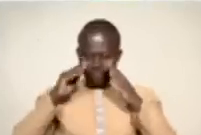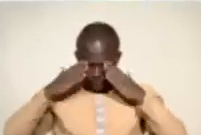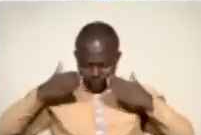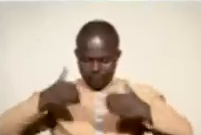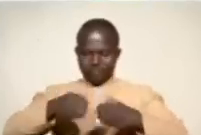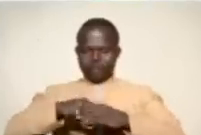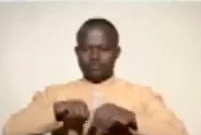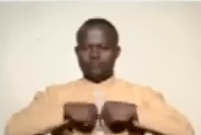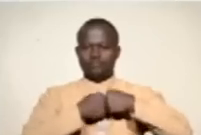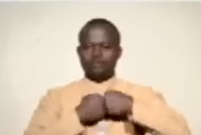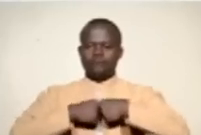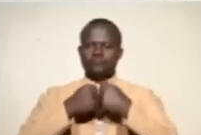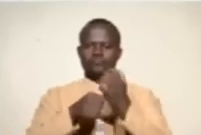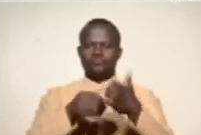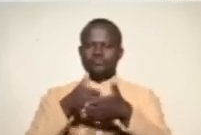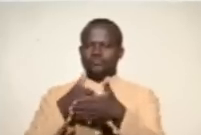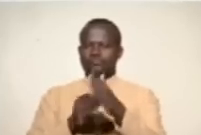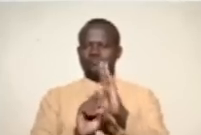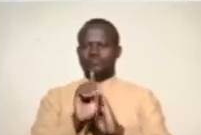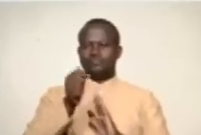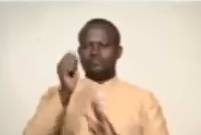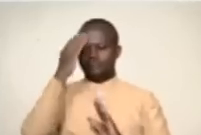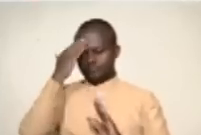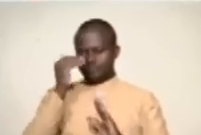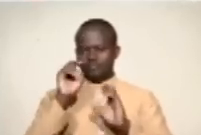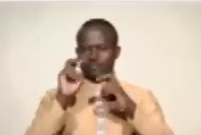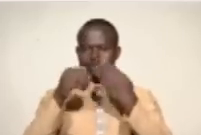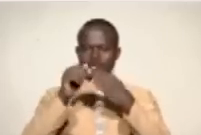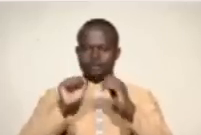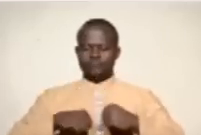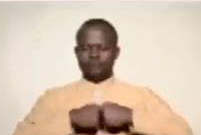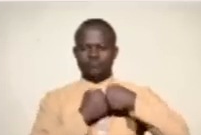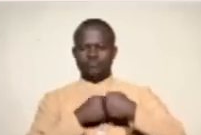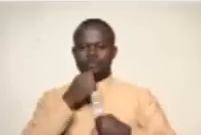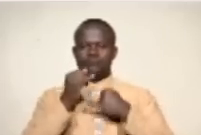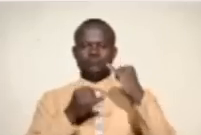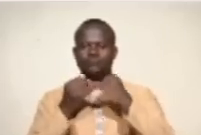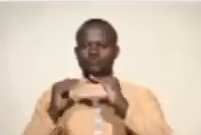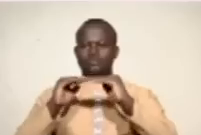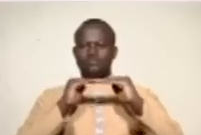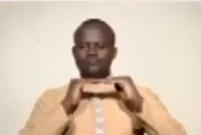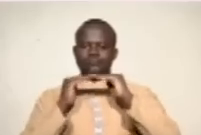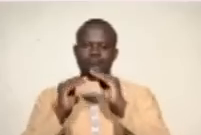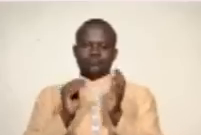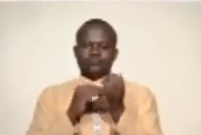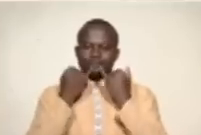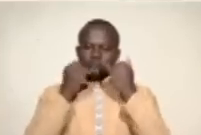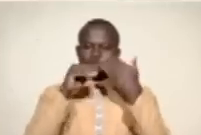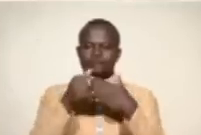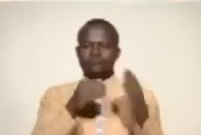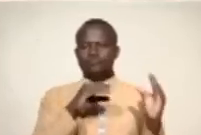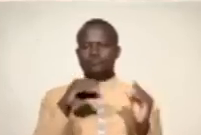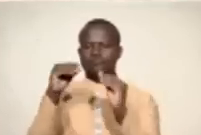mu guhangana n'ibibazo bibangamiye iterambere ryayo kugira ngo ibashe guhangana ku ruhando mpuzamahanga turaza kandi kubabwira ko